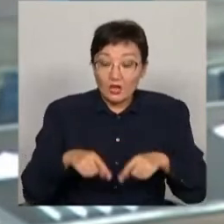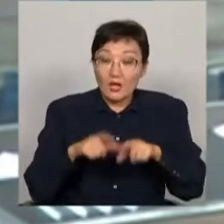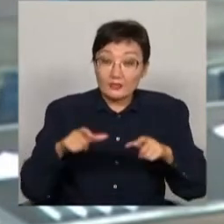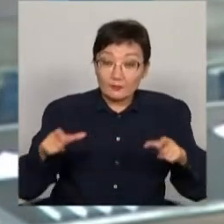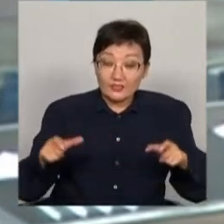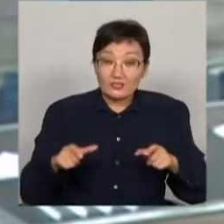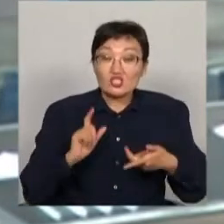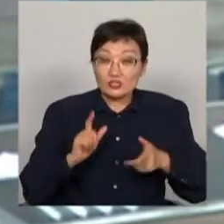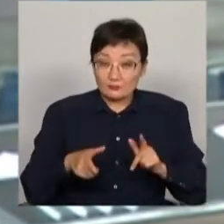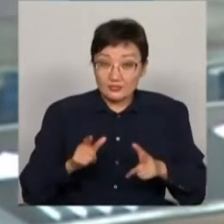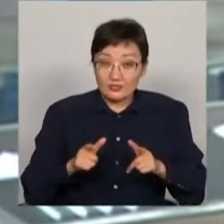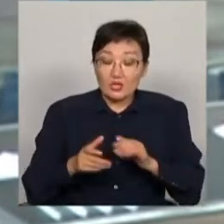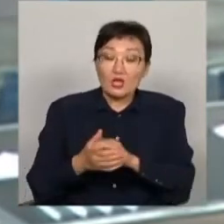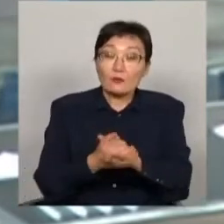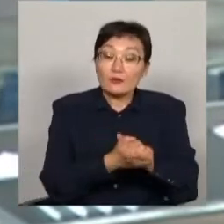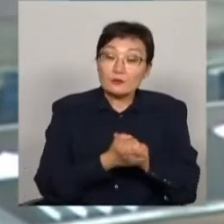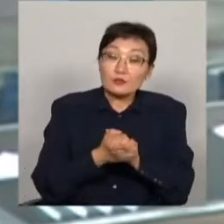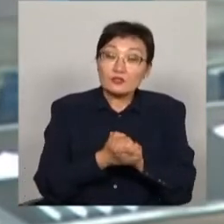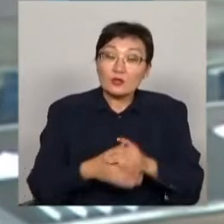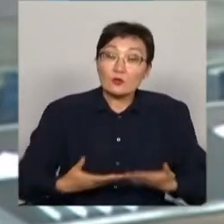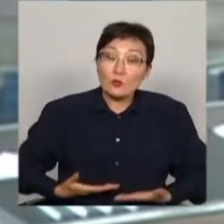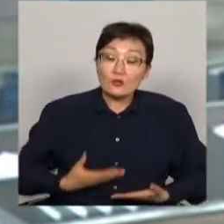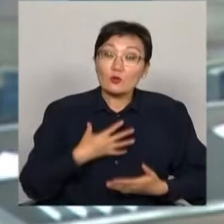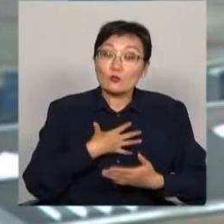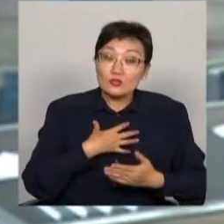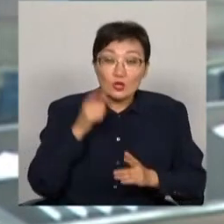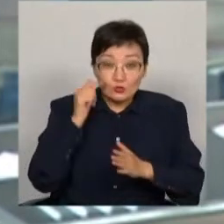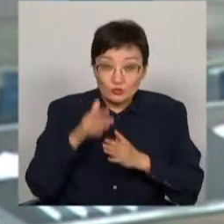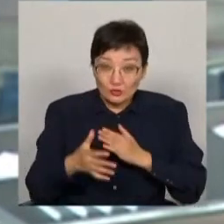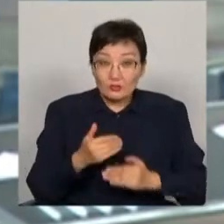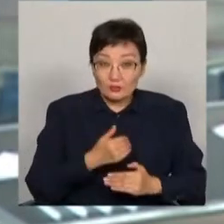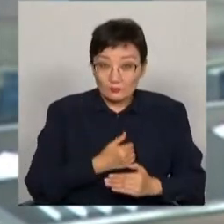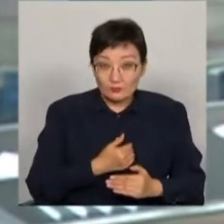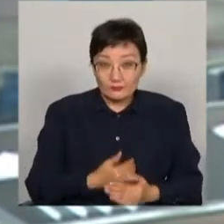adamlar şın mende bebitçiliktin mağızlığın tüsünse eken degen oydamız.